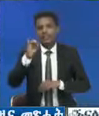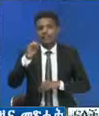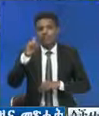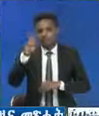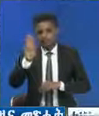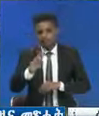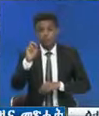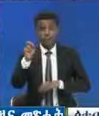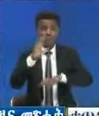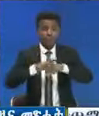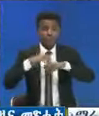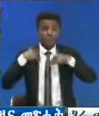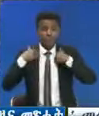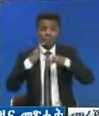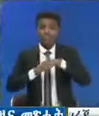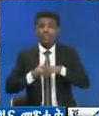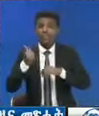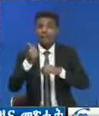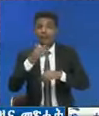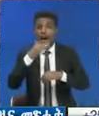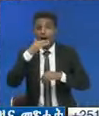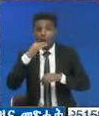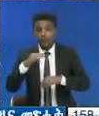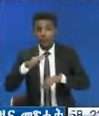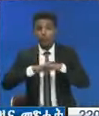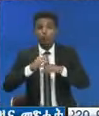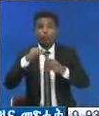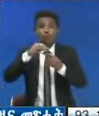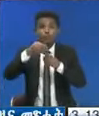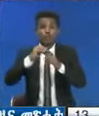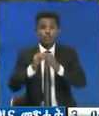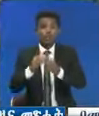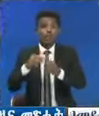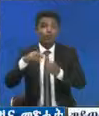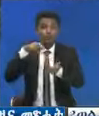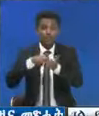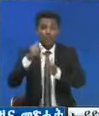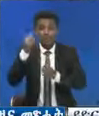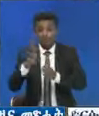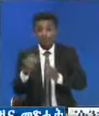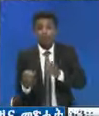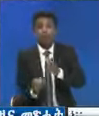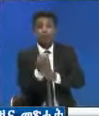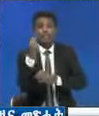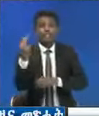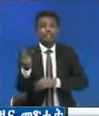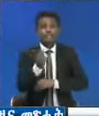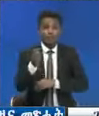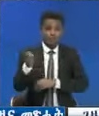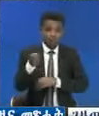ምርት በተጨማሪ የአቮካዶ፣ ሙዝና ሌሎች ቋሚ አትክልቶችን በማልማት ተጠቃሚ መሆናቸውን ተናግረዋል።